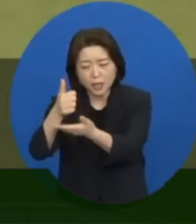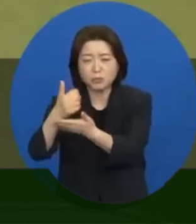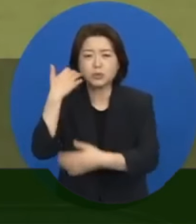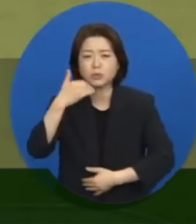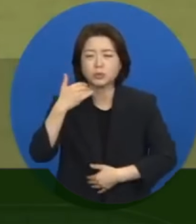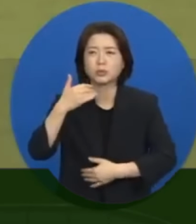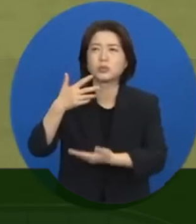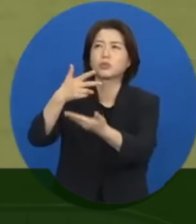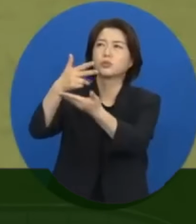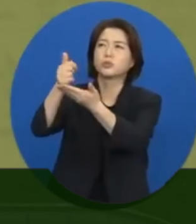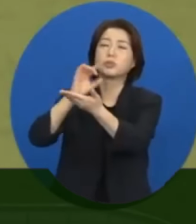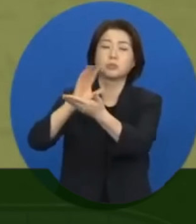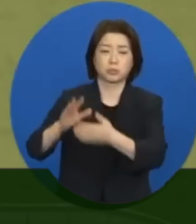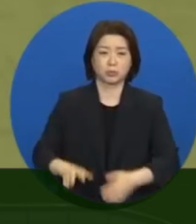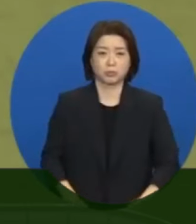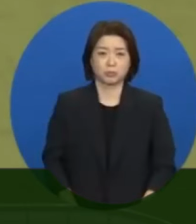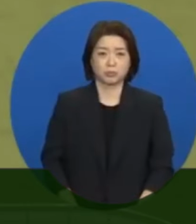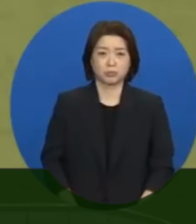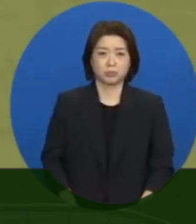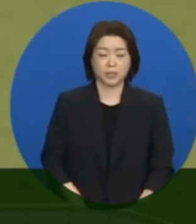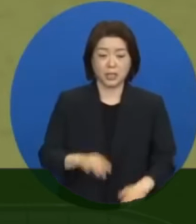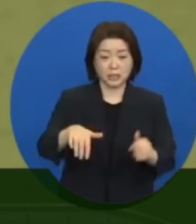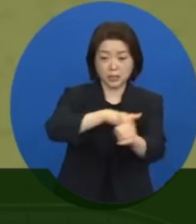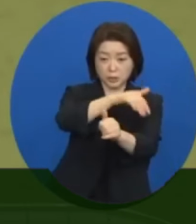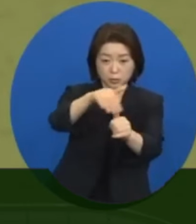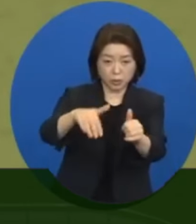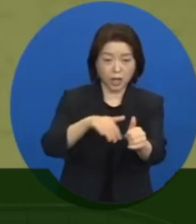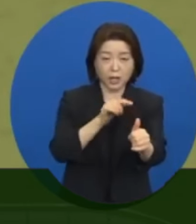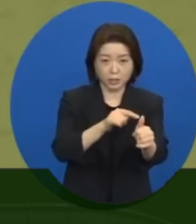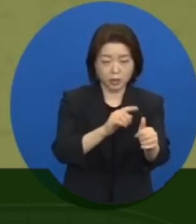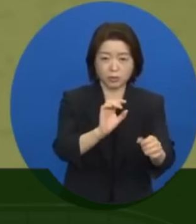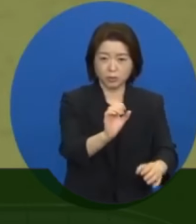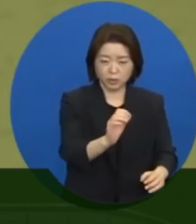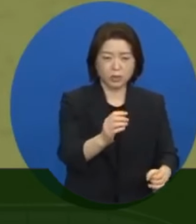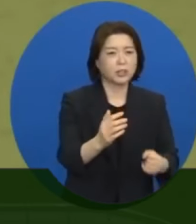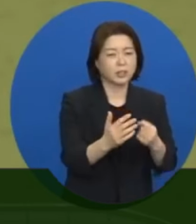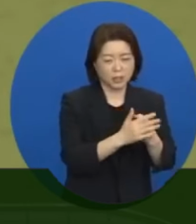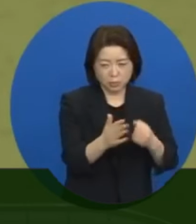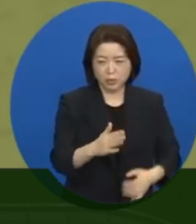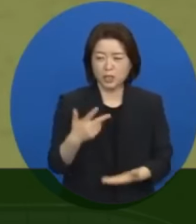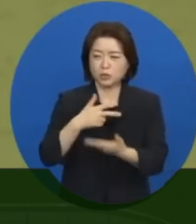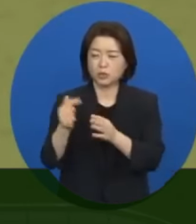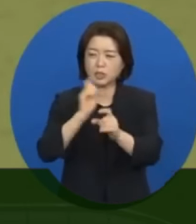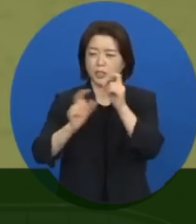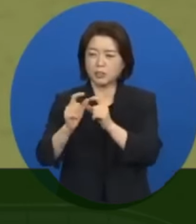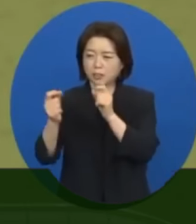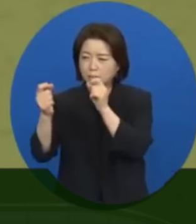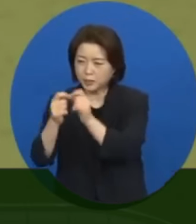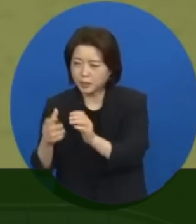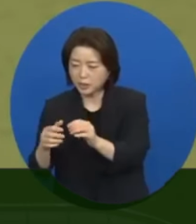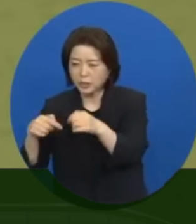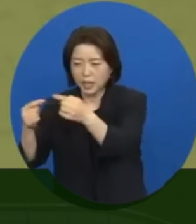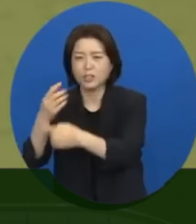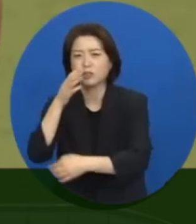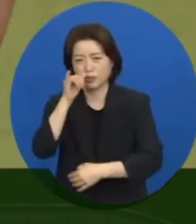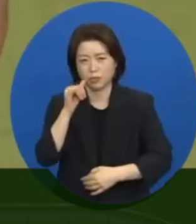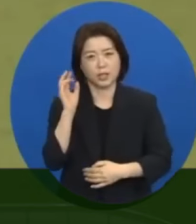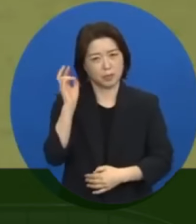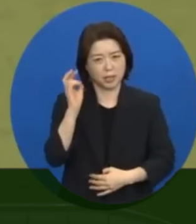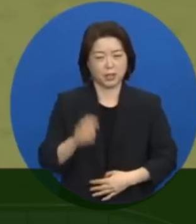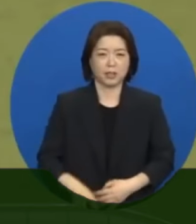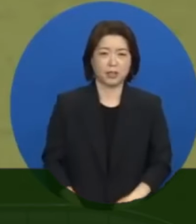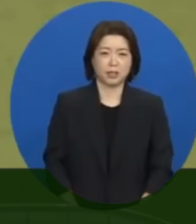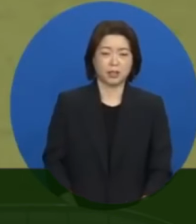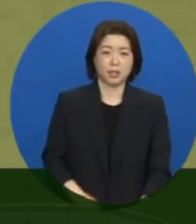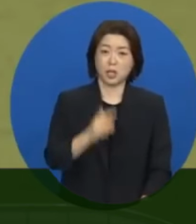어쩌면 그 환경이 주님께로 더 친밀히 나아갈 수 있었던 환경이었을지도 몰라요 물론 다 그런 건 아닙니다 부모님이